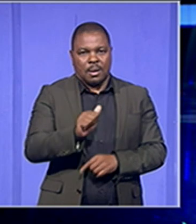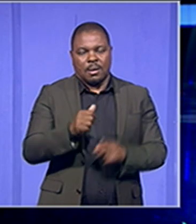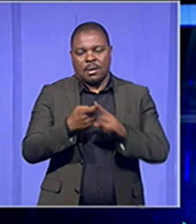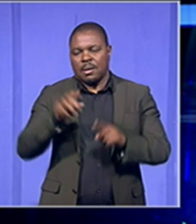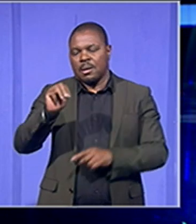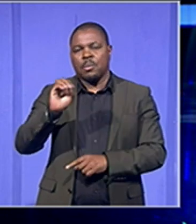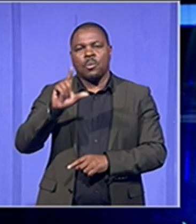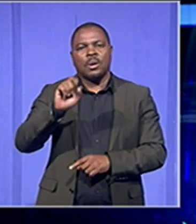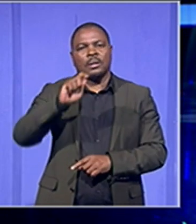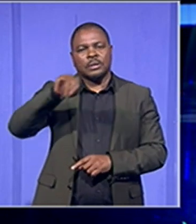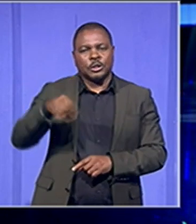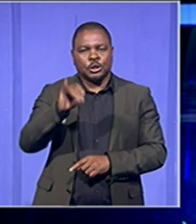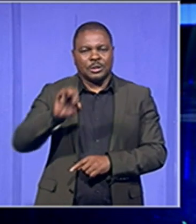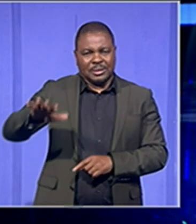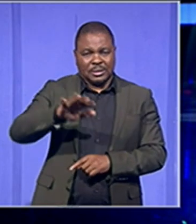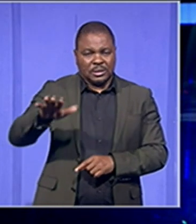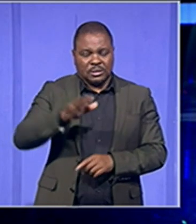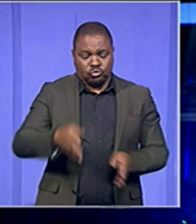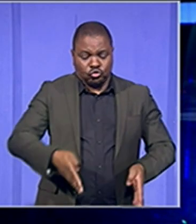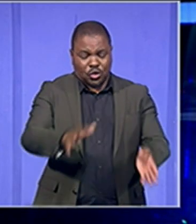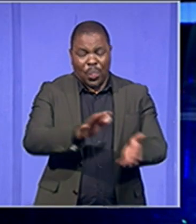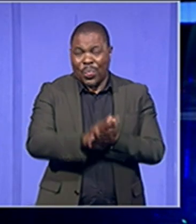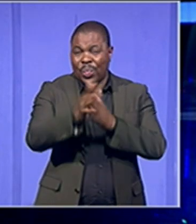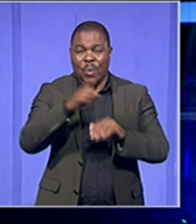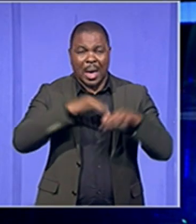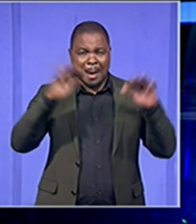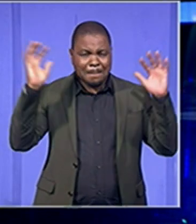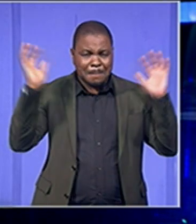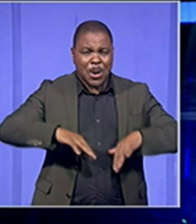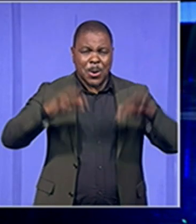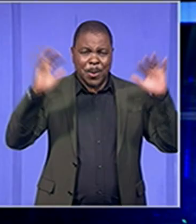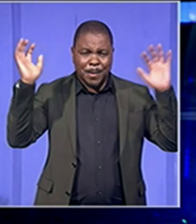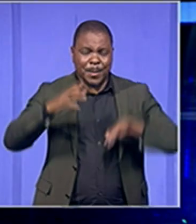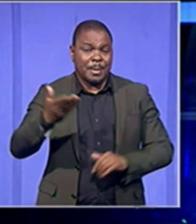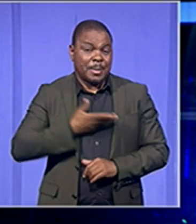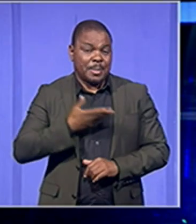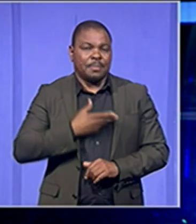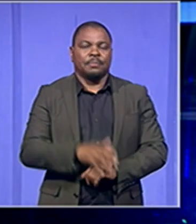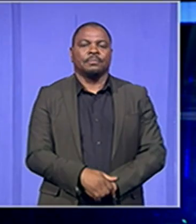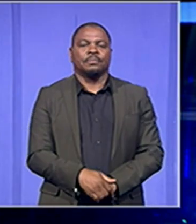Limpopo e sentswe ke dikgohola tse bakilweng ke dipula tse matla morao tjena.